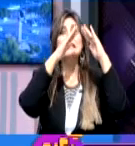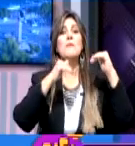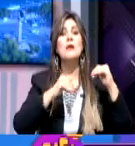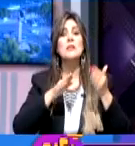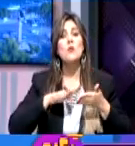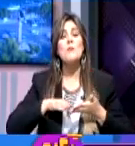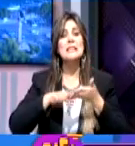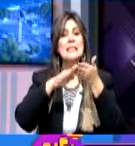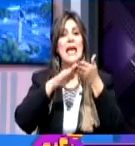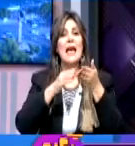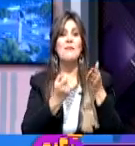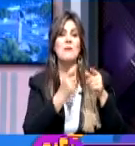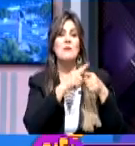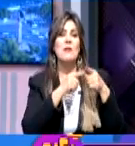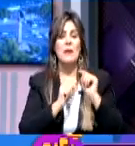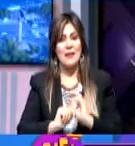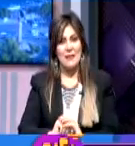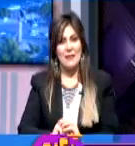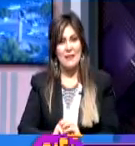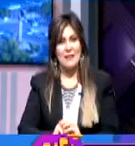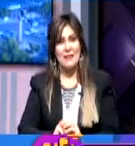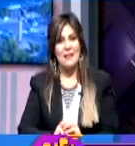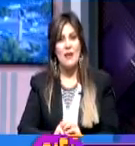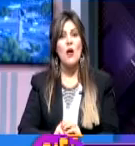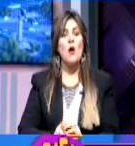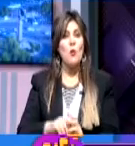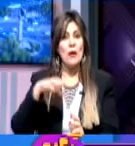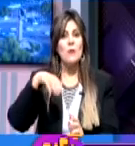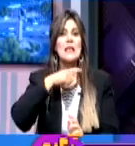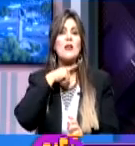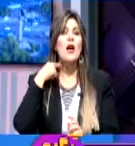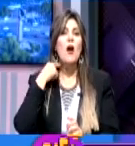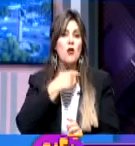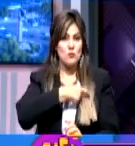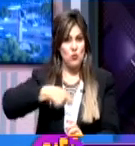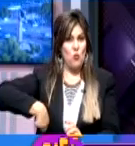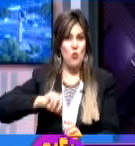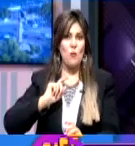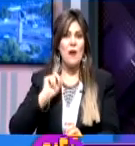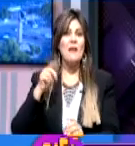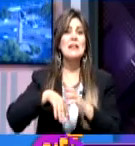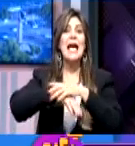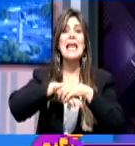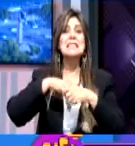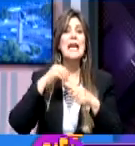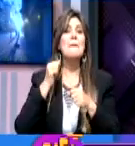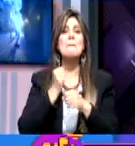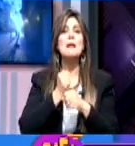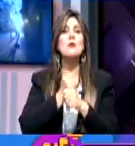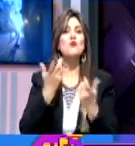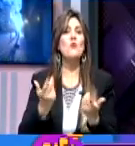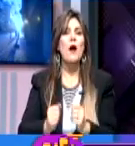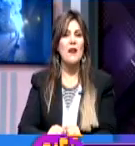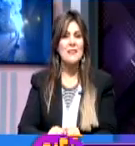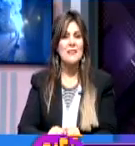تيسيرات ممكن يكون مش وظيفه، لا هو حضرتك ممكن يكون قطاع خاص، ممكن يكون هو حضرتك كمان عايز القطاع يعمل مشروع ماشي، القطاع الخاص شغال في ده.